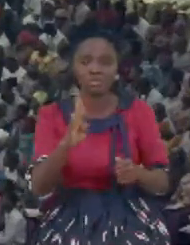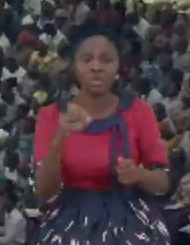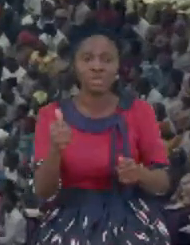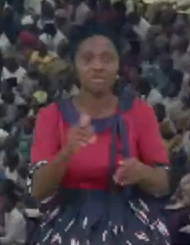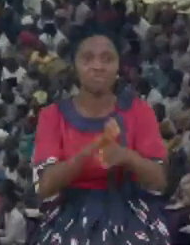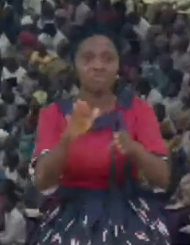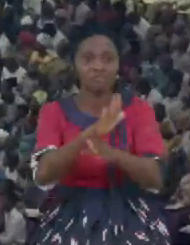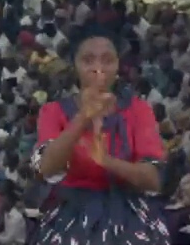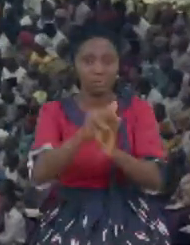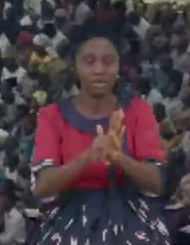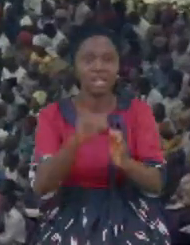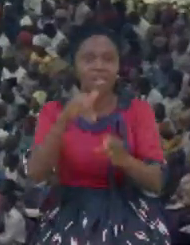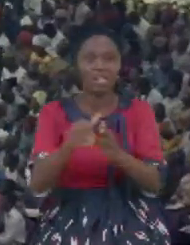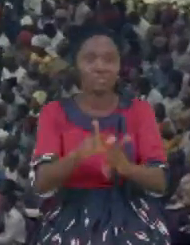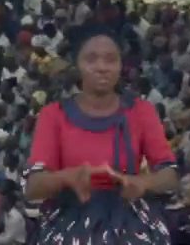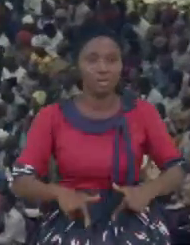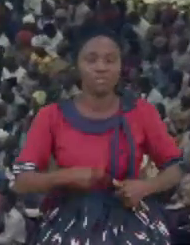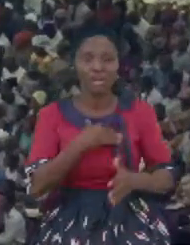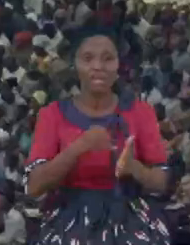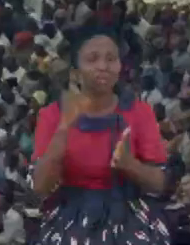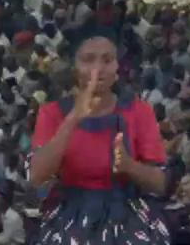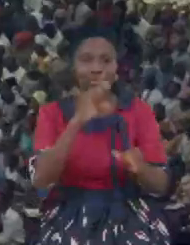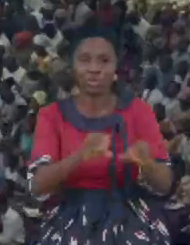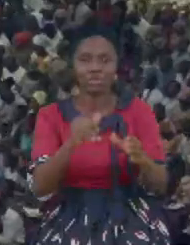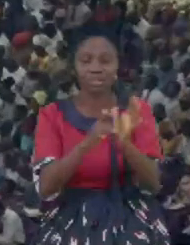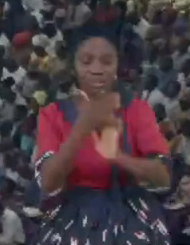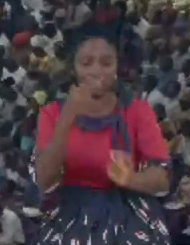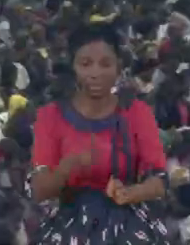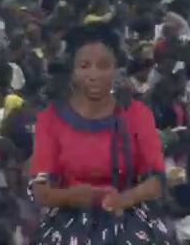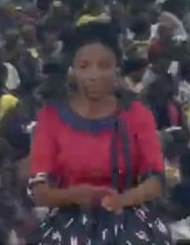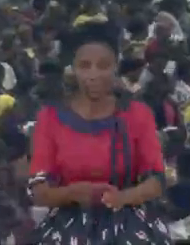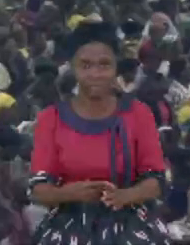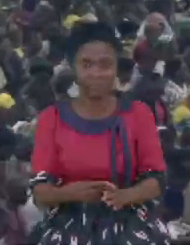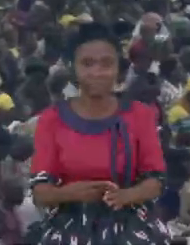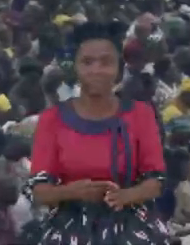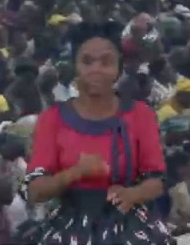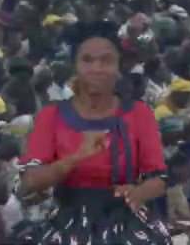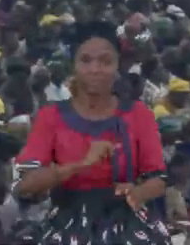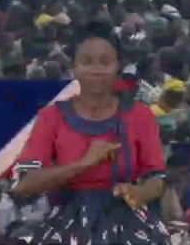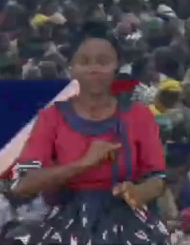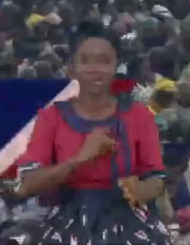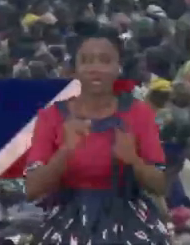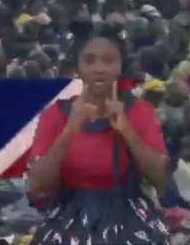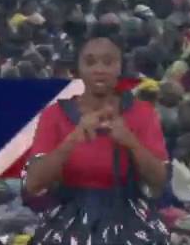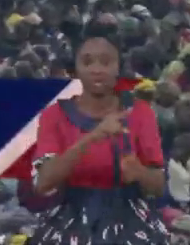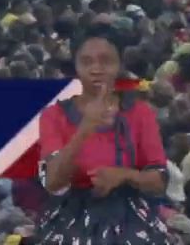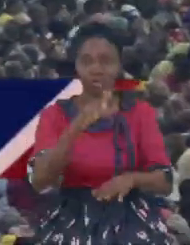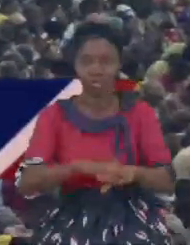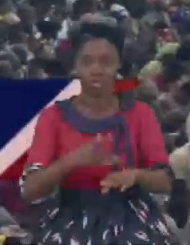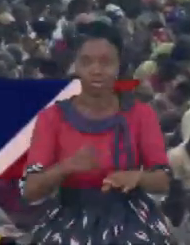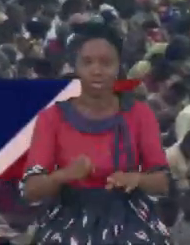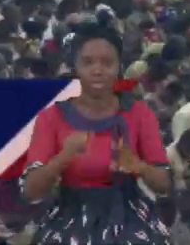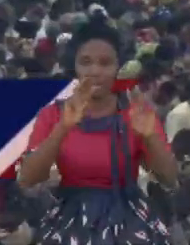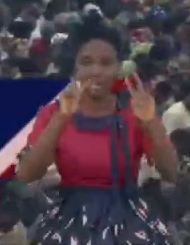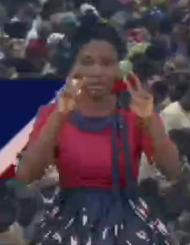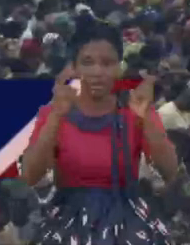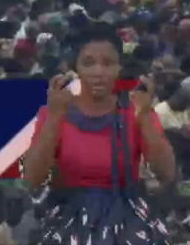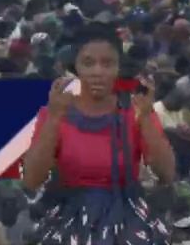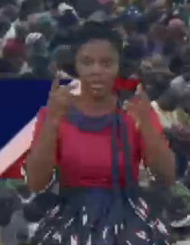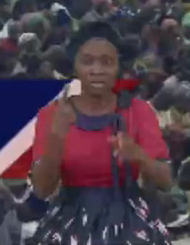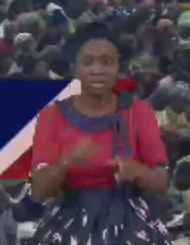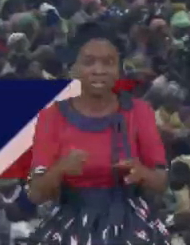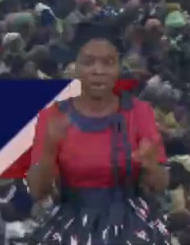sera fait au nom de Jésus-Christ. Je vous parle de l'accomplissement parfait de la